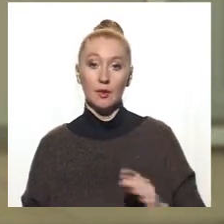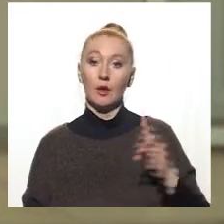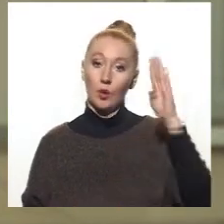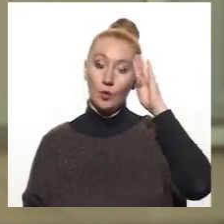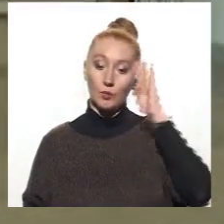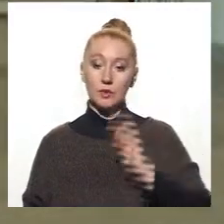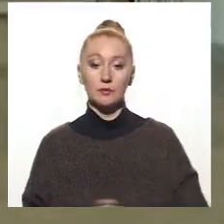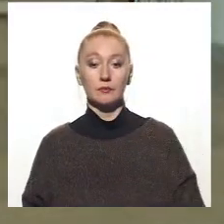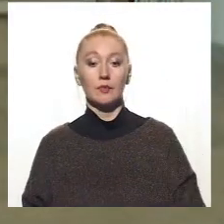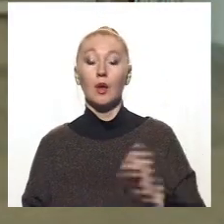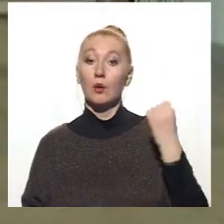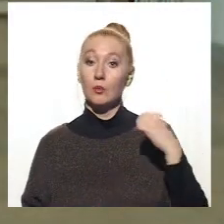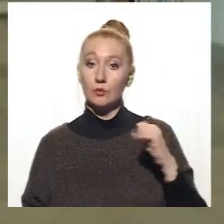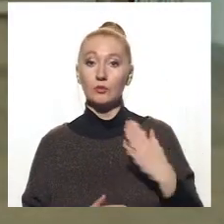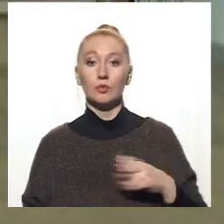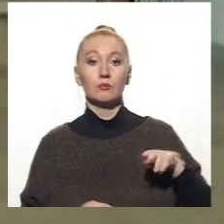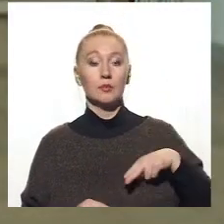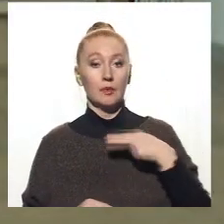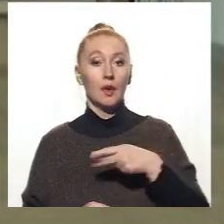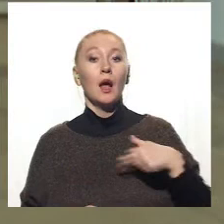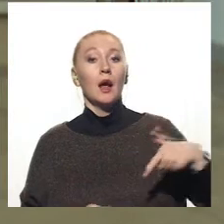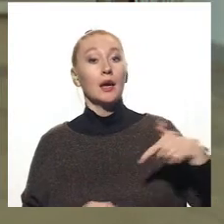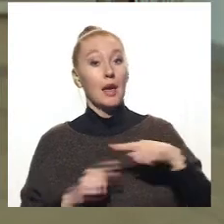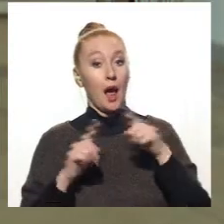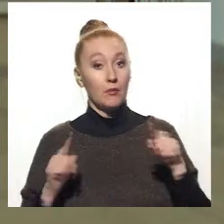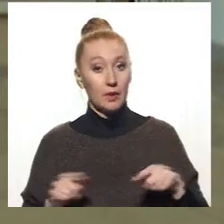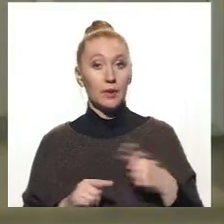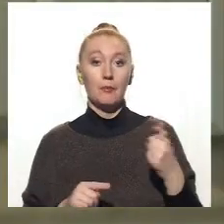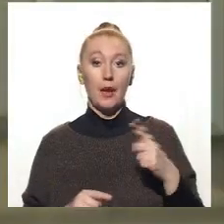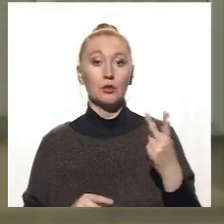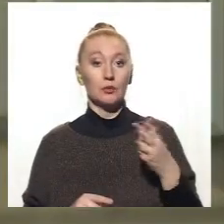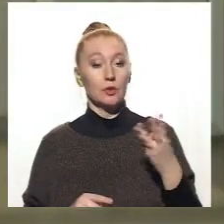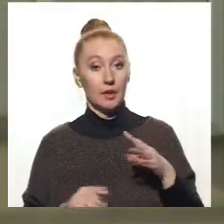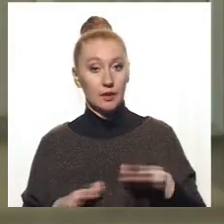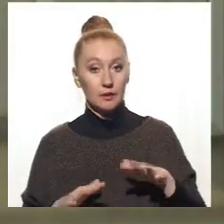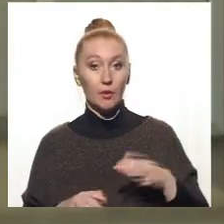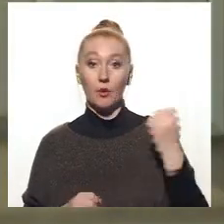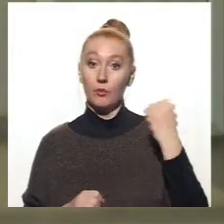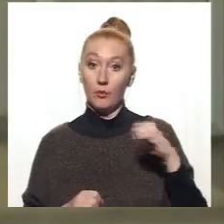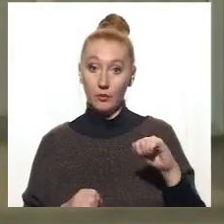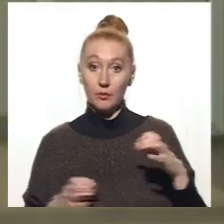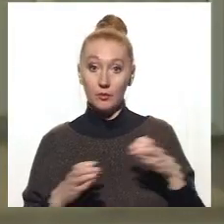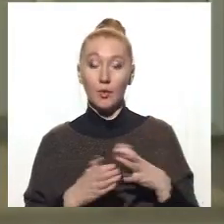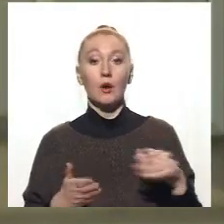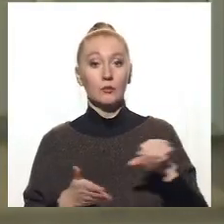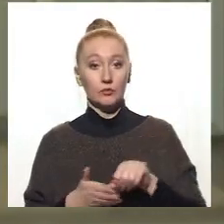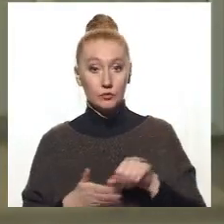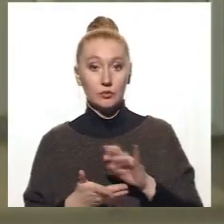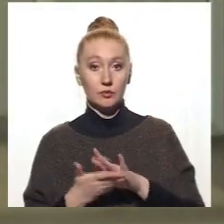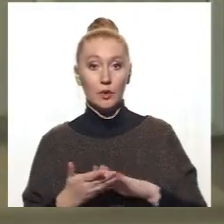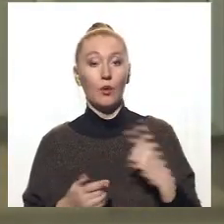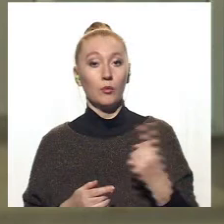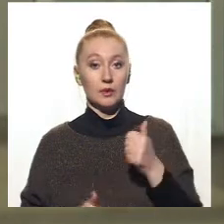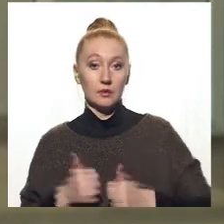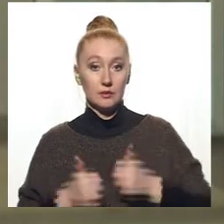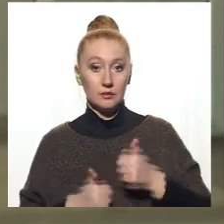народження хлопці. Переможці будуть нагороджені грамотами за перше, друге і третє місце. Команди-переможці будуть брати участь в